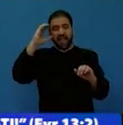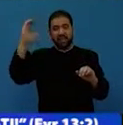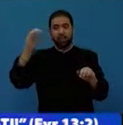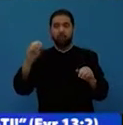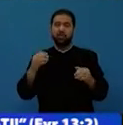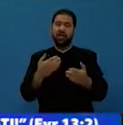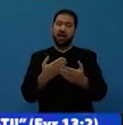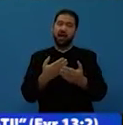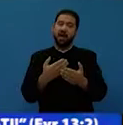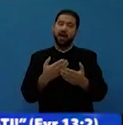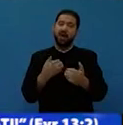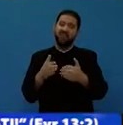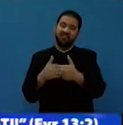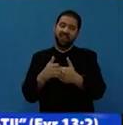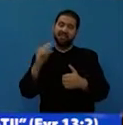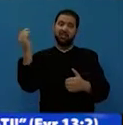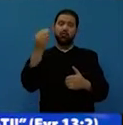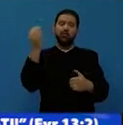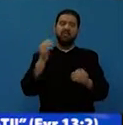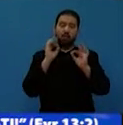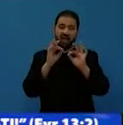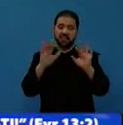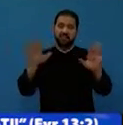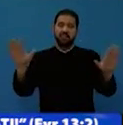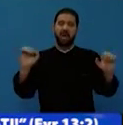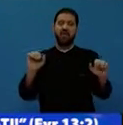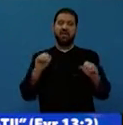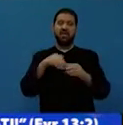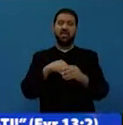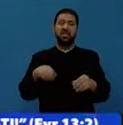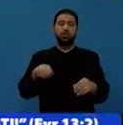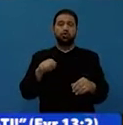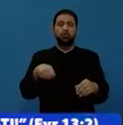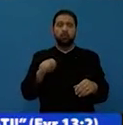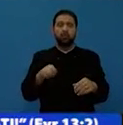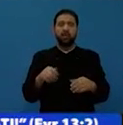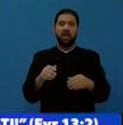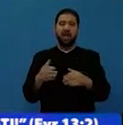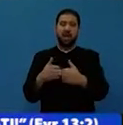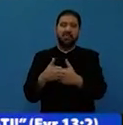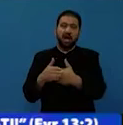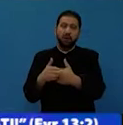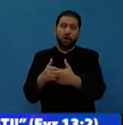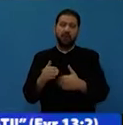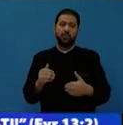credincioșiei față de Dumnezeu exprimată în slujirea semenilor, iar